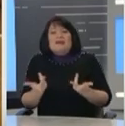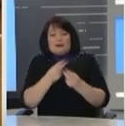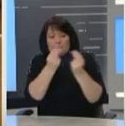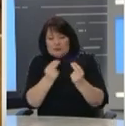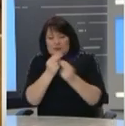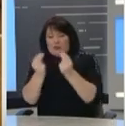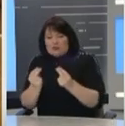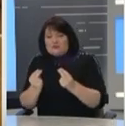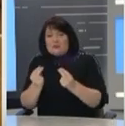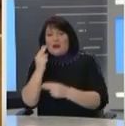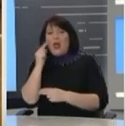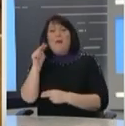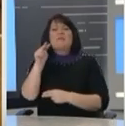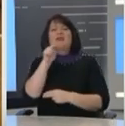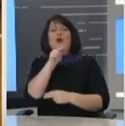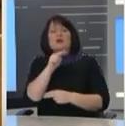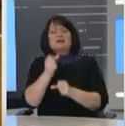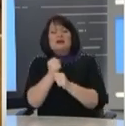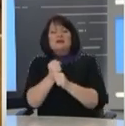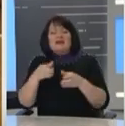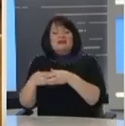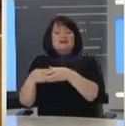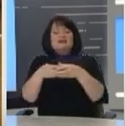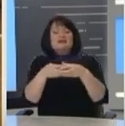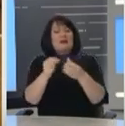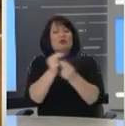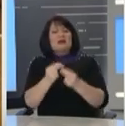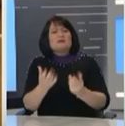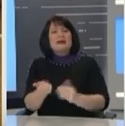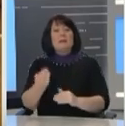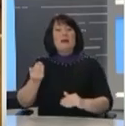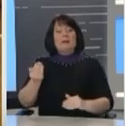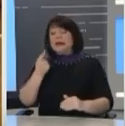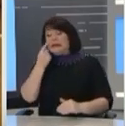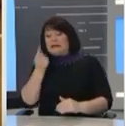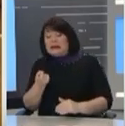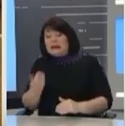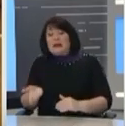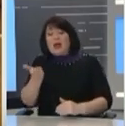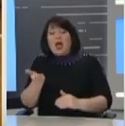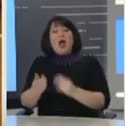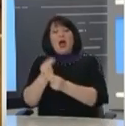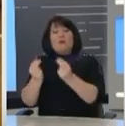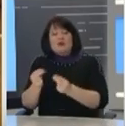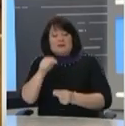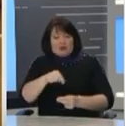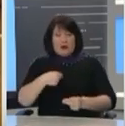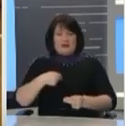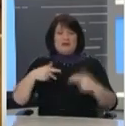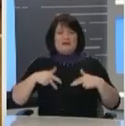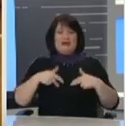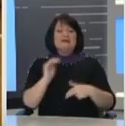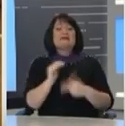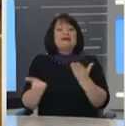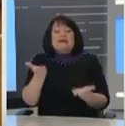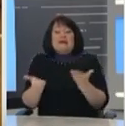του Σώματος Επιθεώρησης Εργασίας επί των προηγούμενων κυβερνήσεων και επί αυτής της κυβερνήσεως. Ρωτήστε